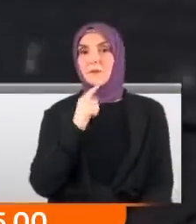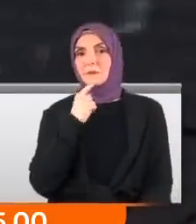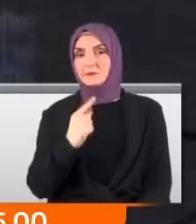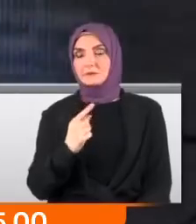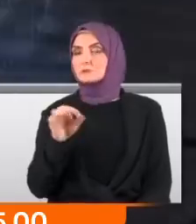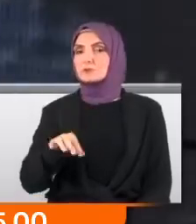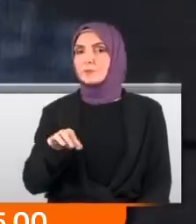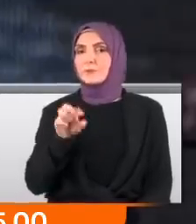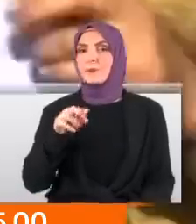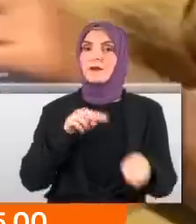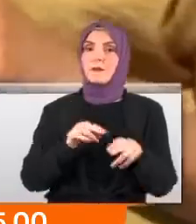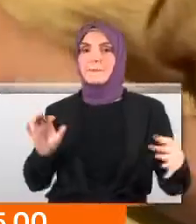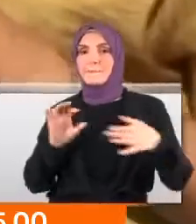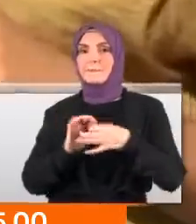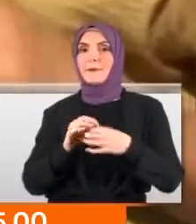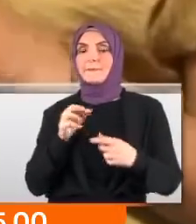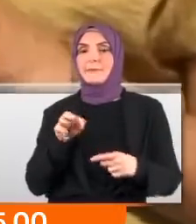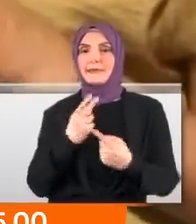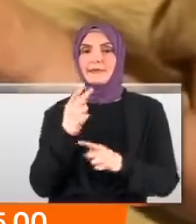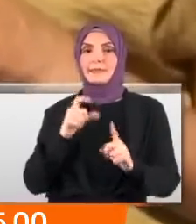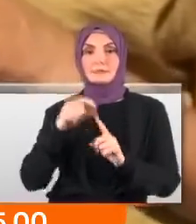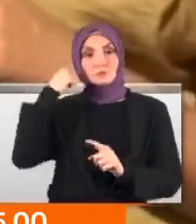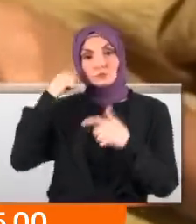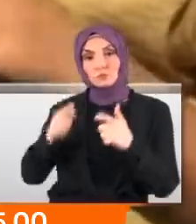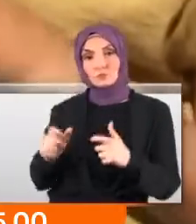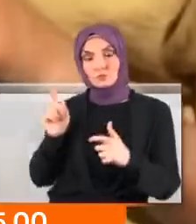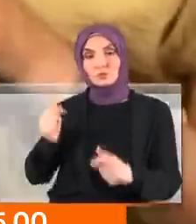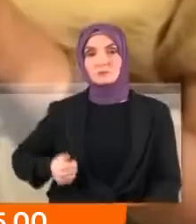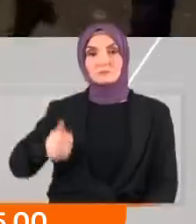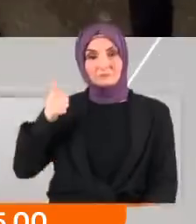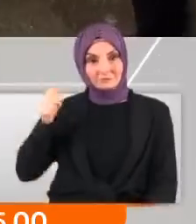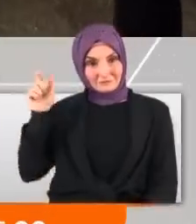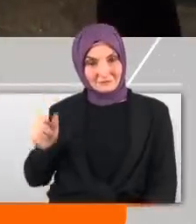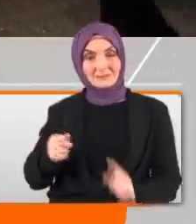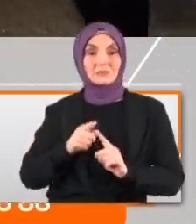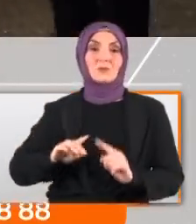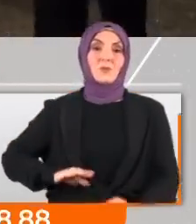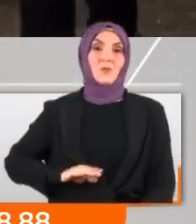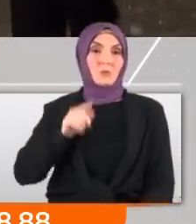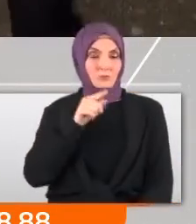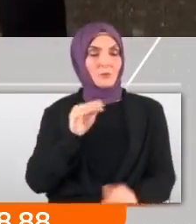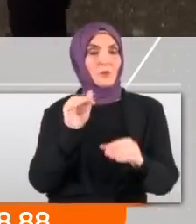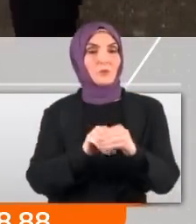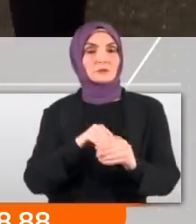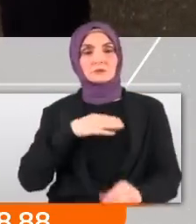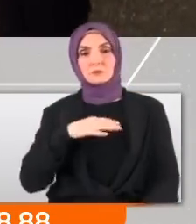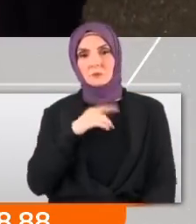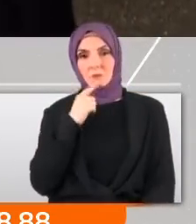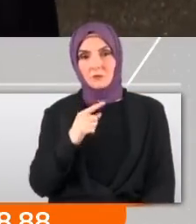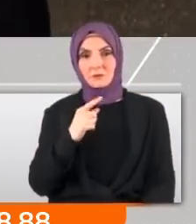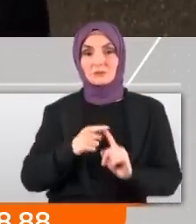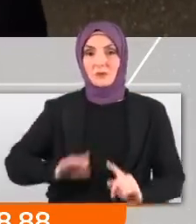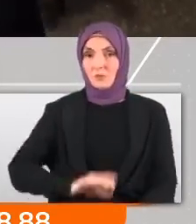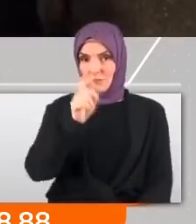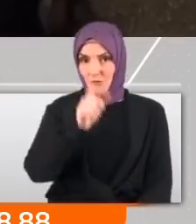Suriye kolu PYD elebaşı Salih Müslim Kılıçdaroğlu için oy istedi. Kılıçdaroğlu'nun da Türkiye toplumuna çıkıp